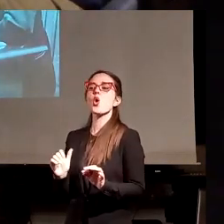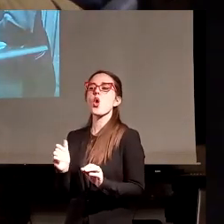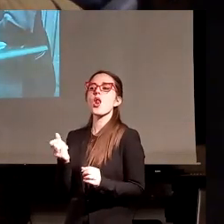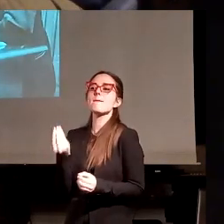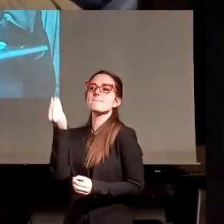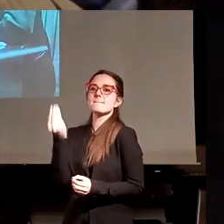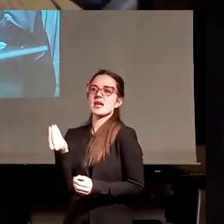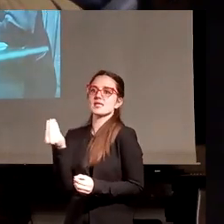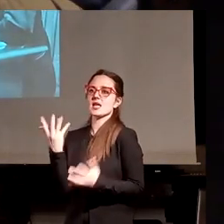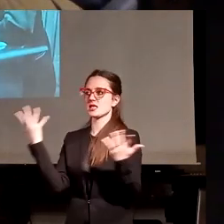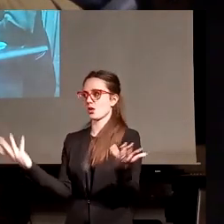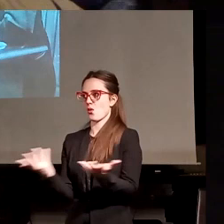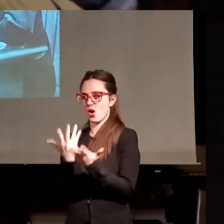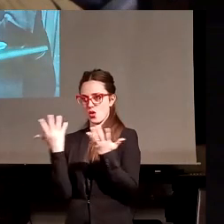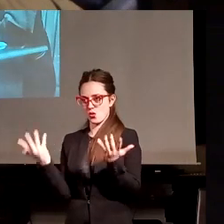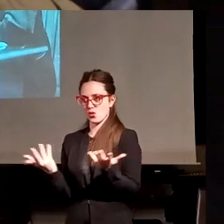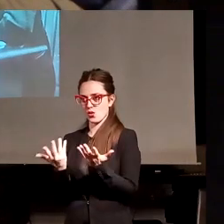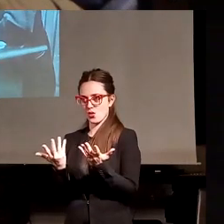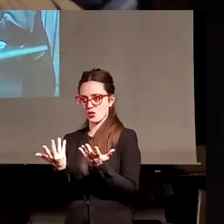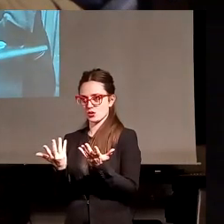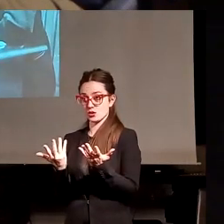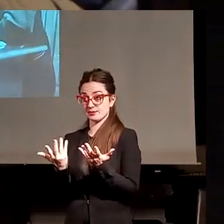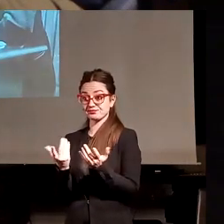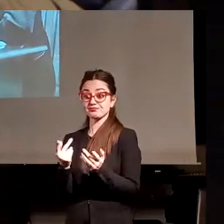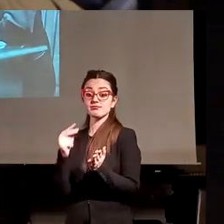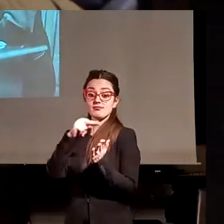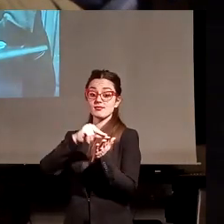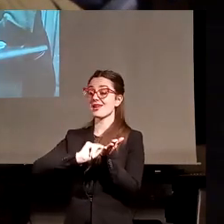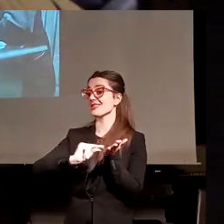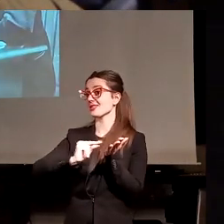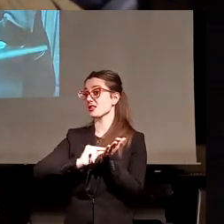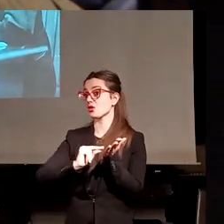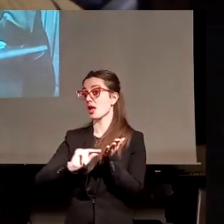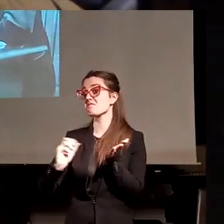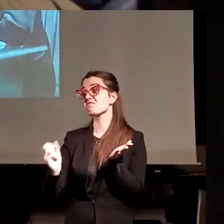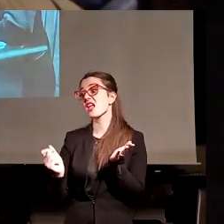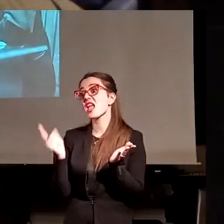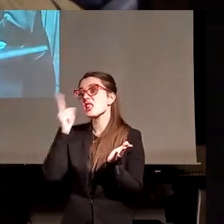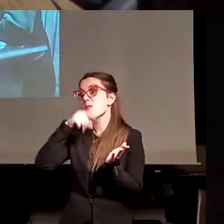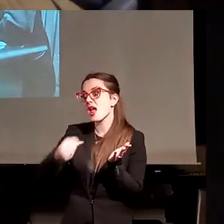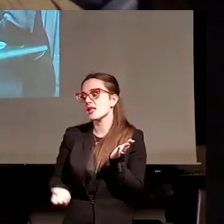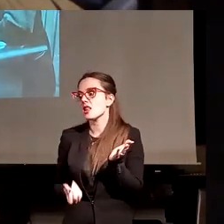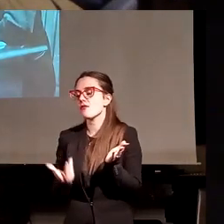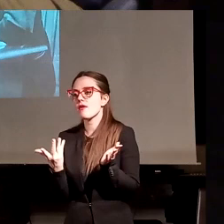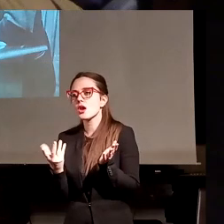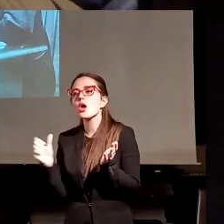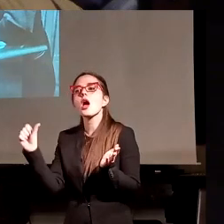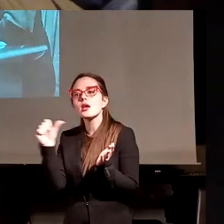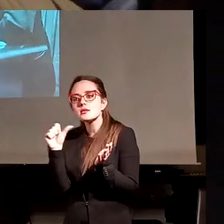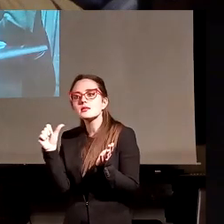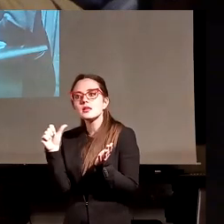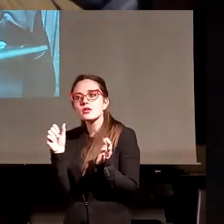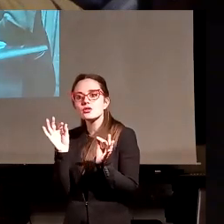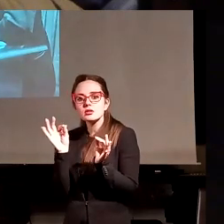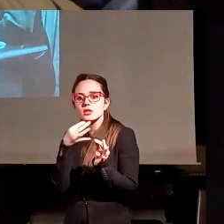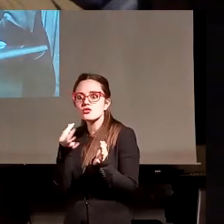qualcosa lui dice dall inferno il male chi lo sa per si va insomma e questo in realtà